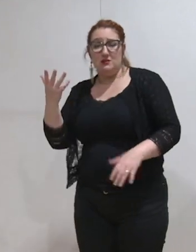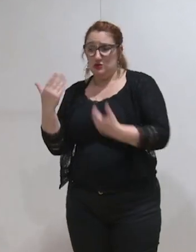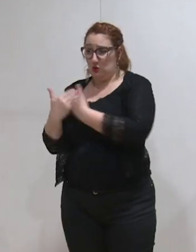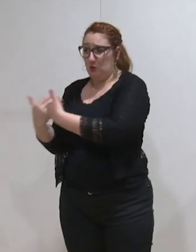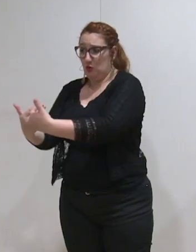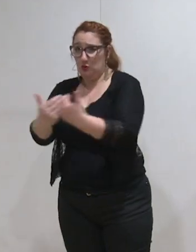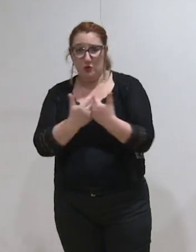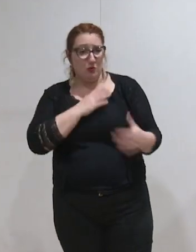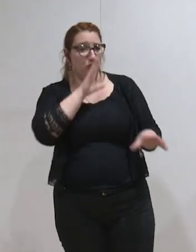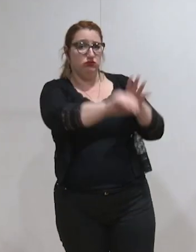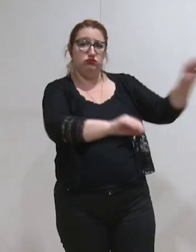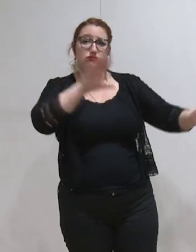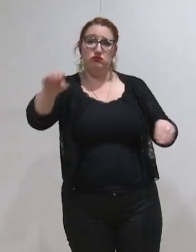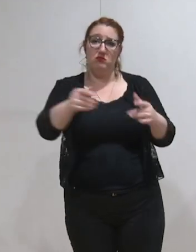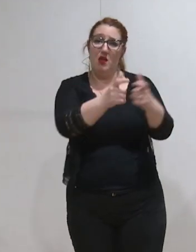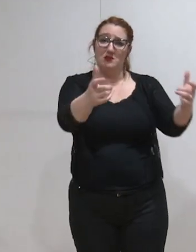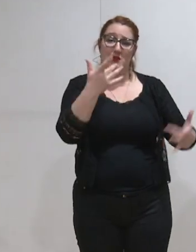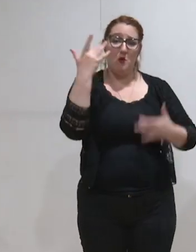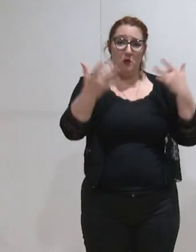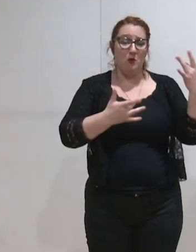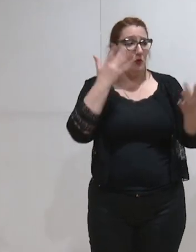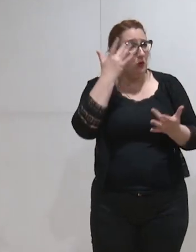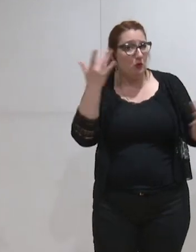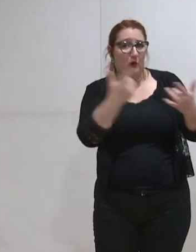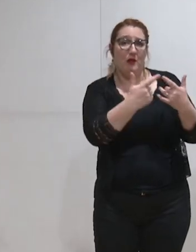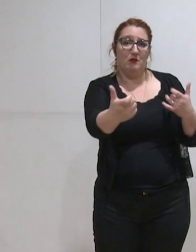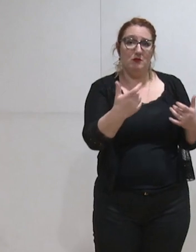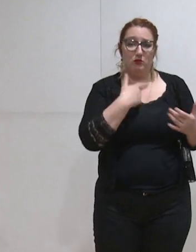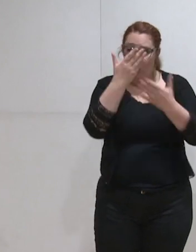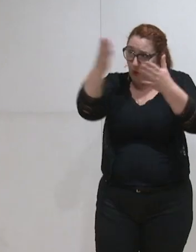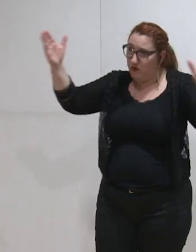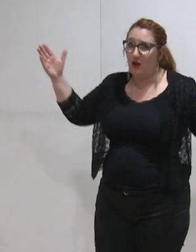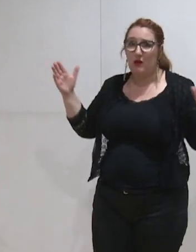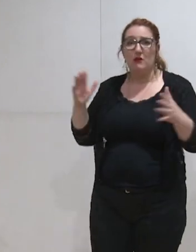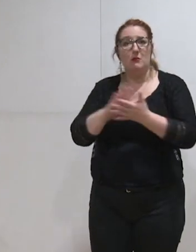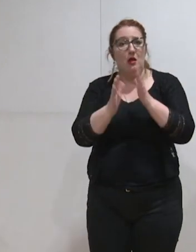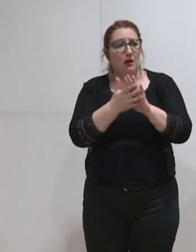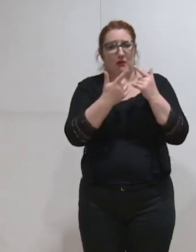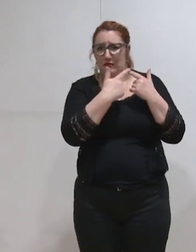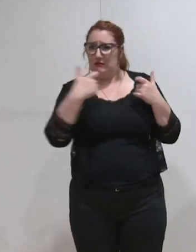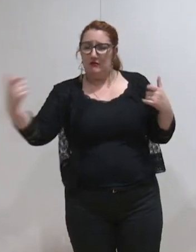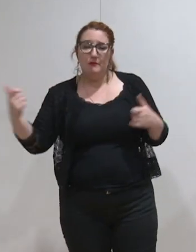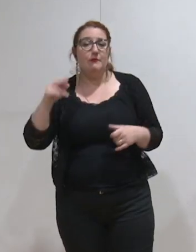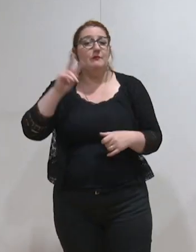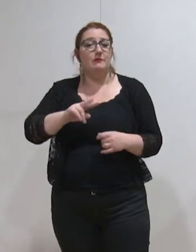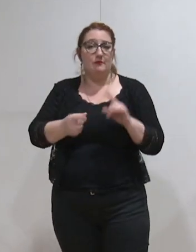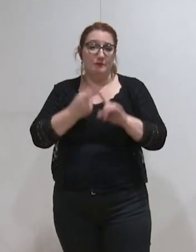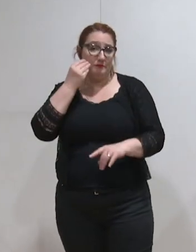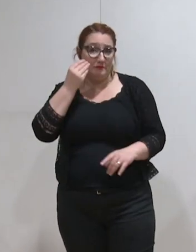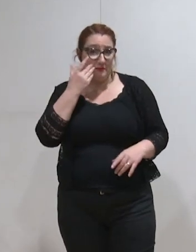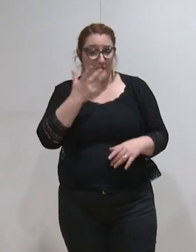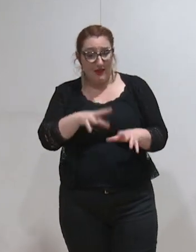pratiques plus diverses au bénéfice de l'ensemble des Grenoblois la question qui se pose aussi dans ce comité d'avis c'est de savoir si nous soutenons des équipes qui sont par